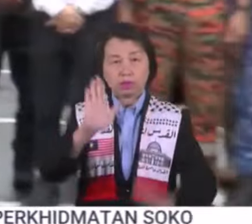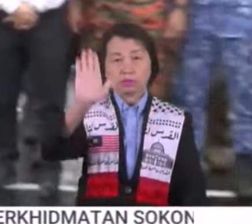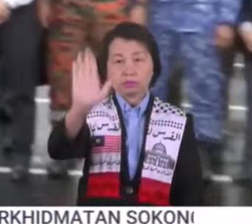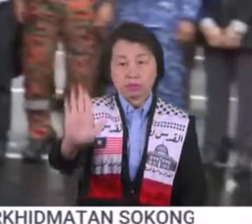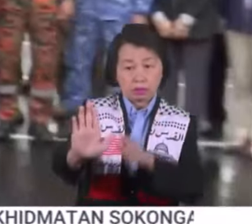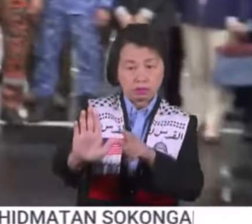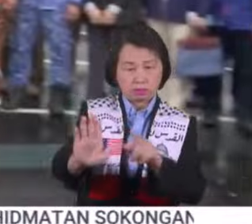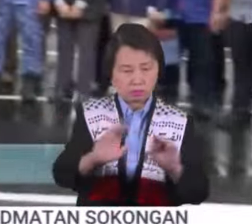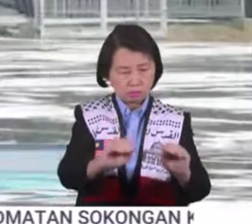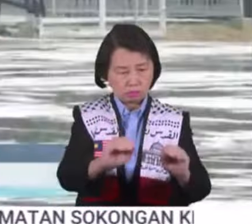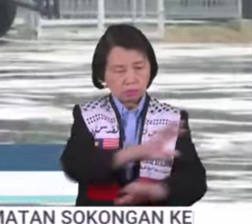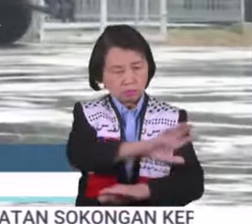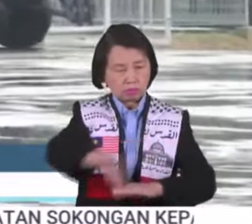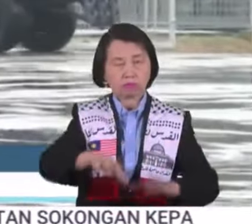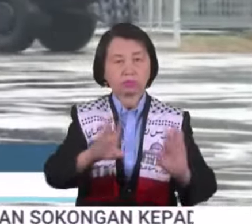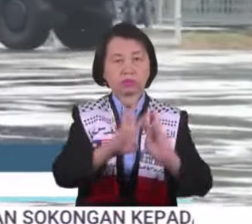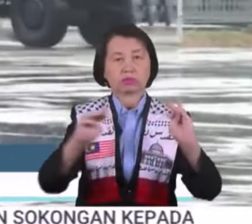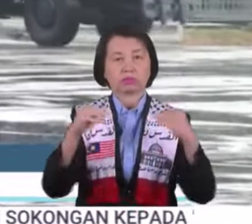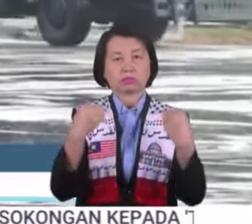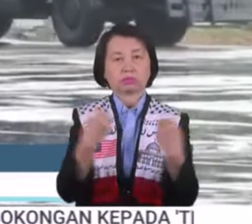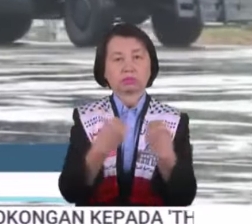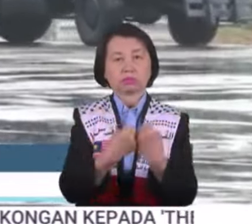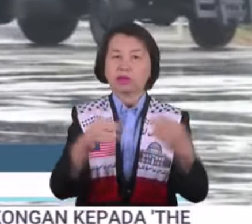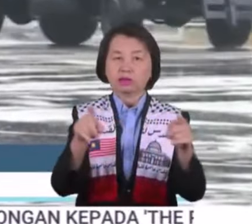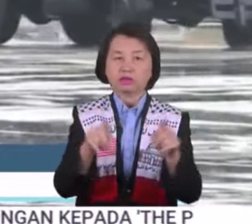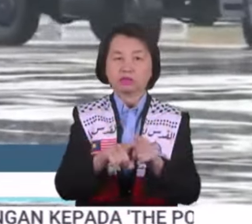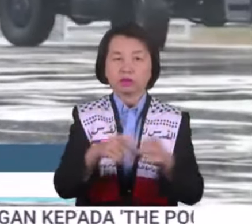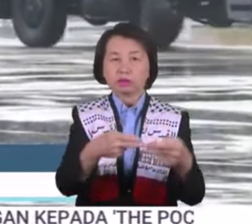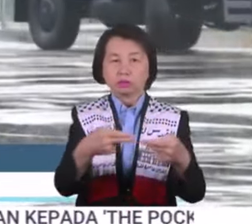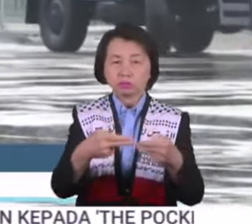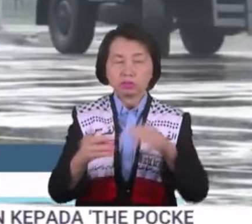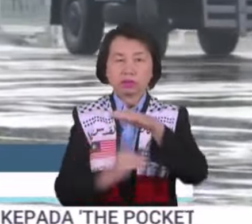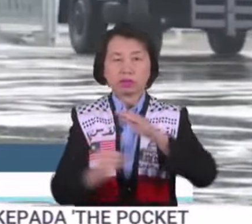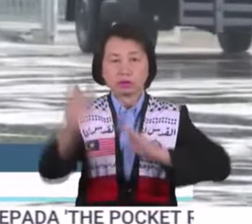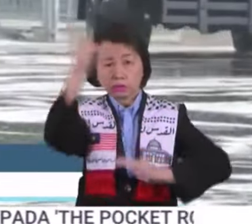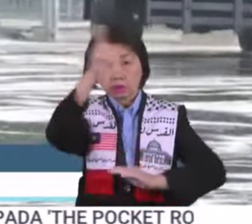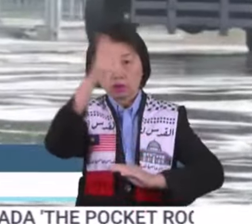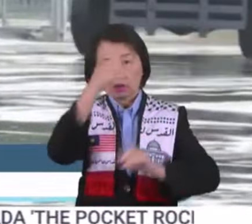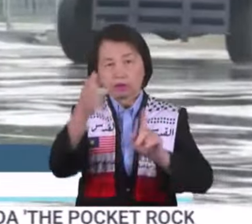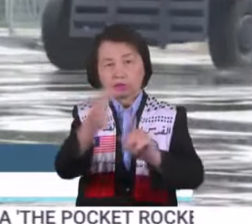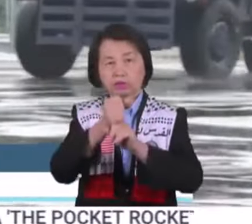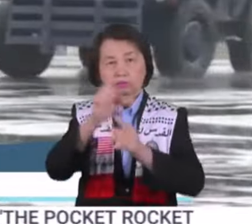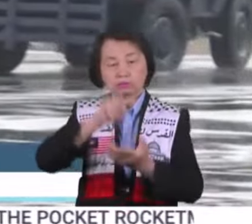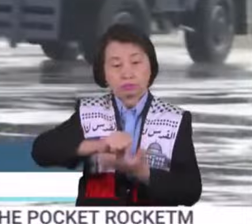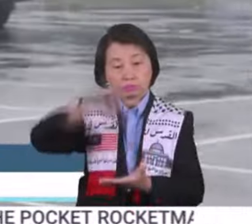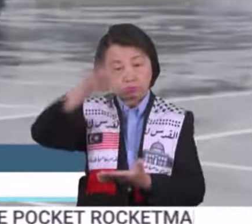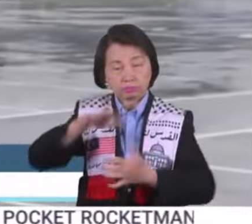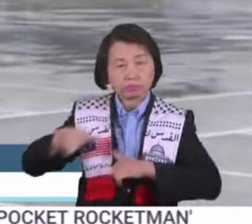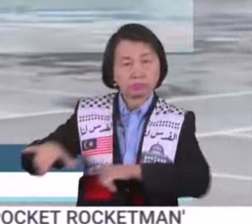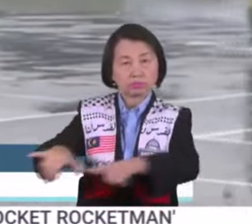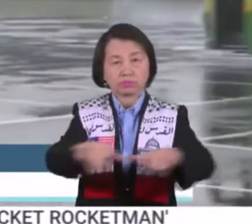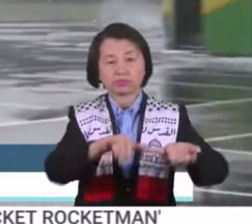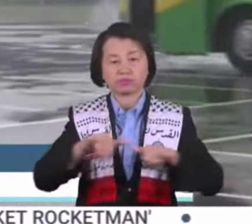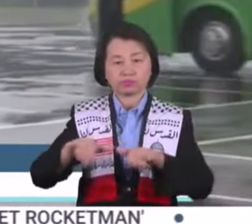perlu diterapkan oleh semua lapisan masyarakat sebagai penghubung dasar kerajaan dalam mencapai kemakmuran